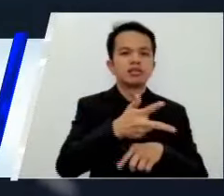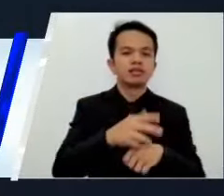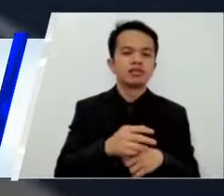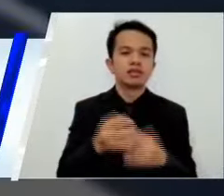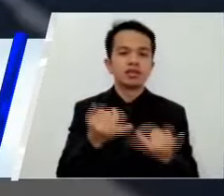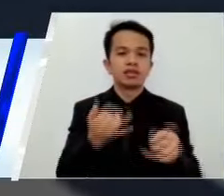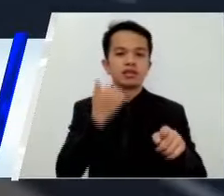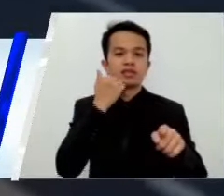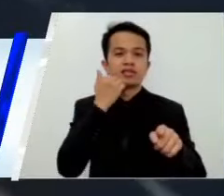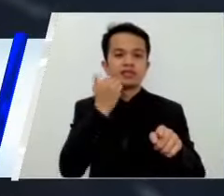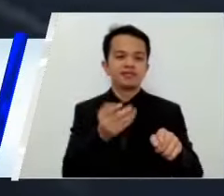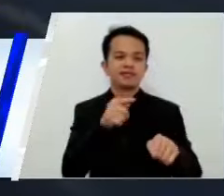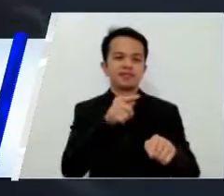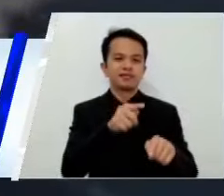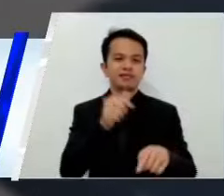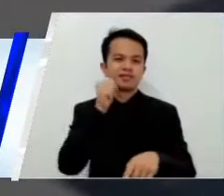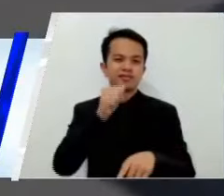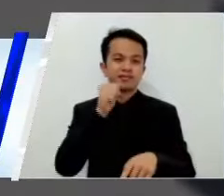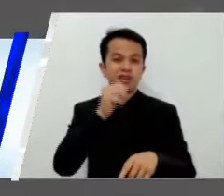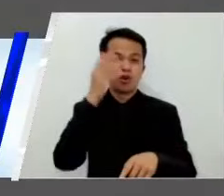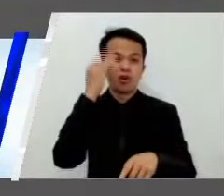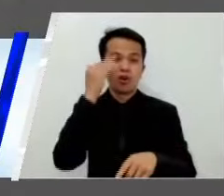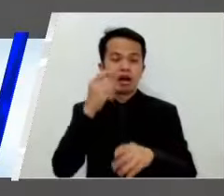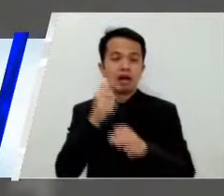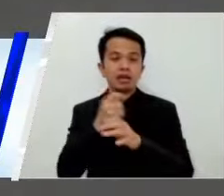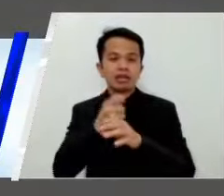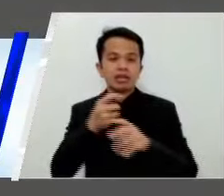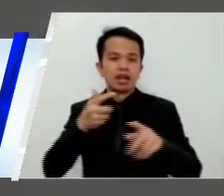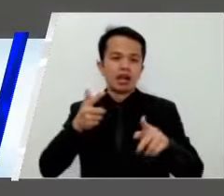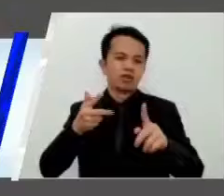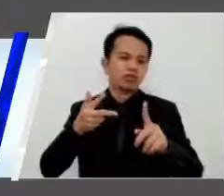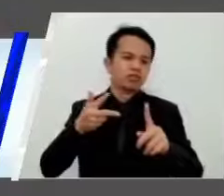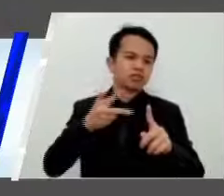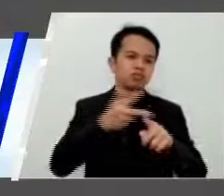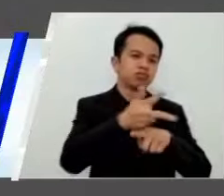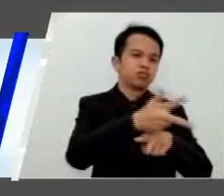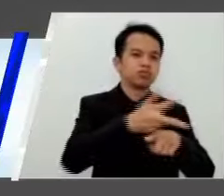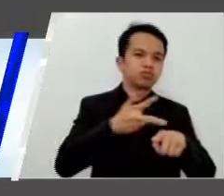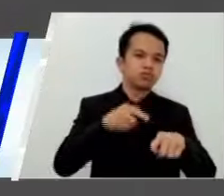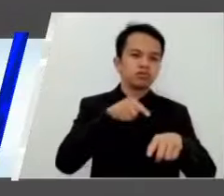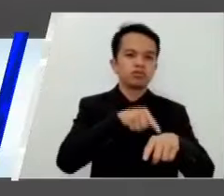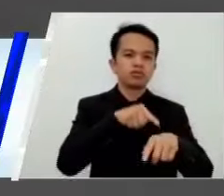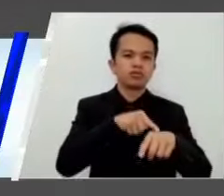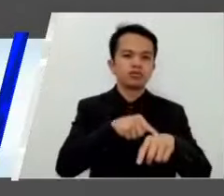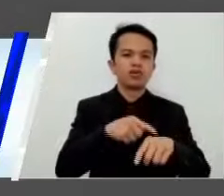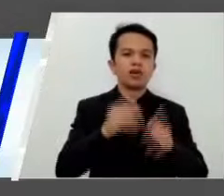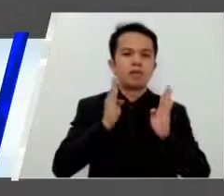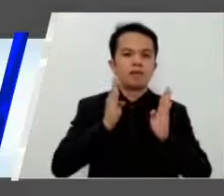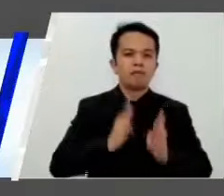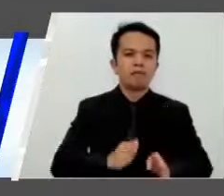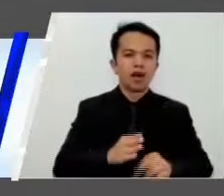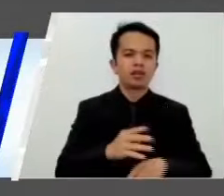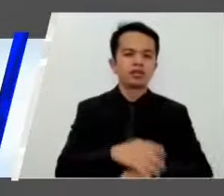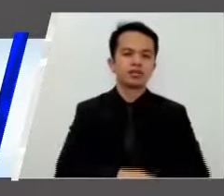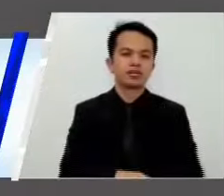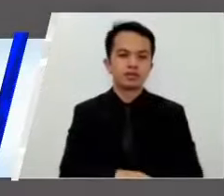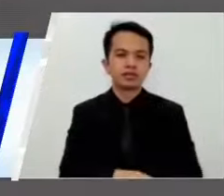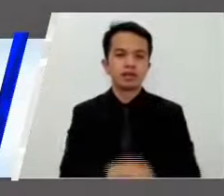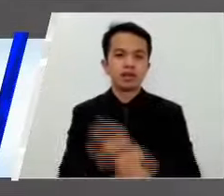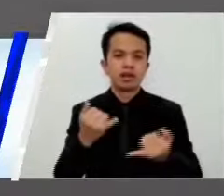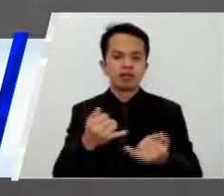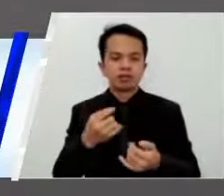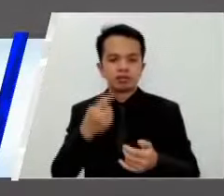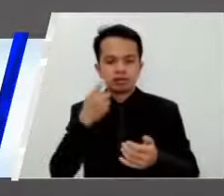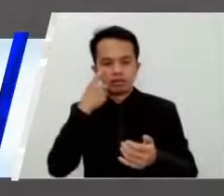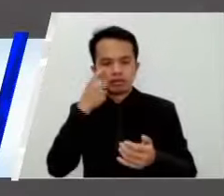ang biktima matapos magulungan ng tanker ang kanyang ulo at katawan. Ayon sa mga polis, hindi raw napansin ng driver ang biktima